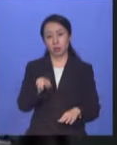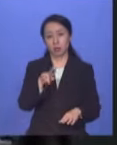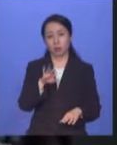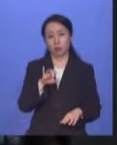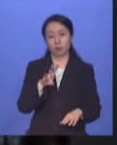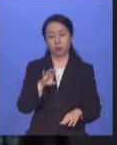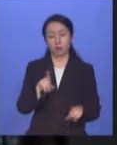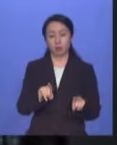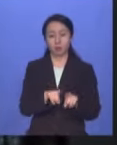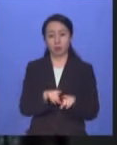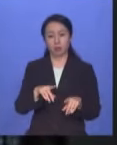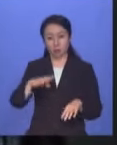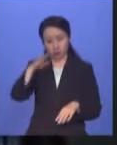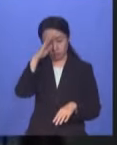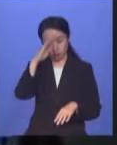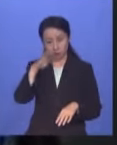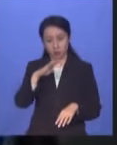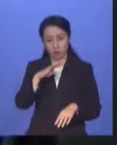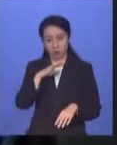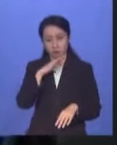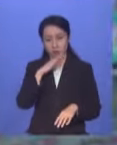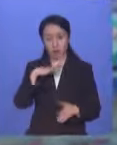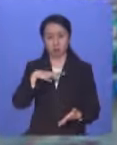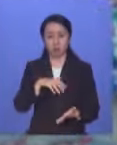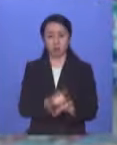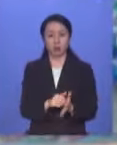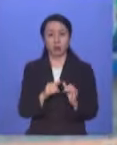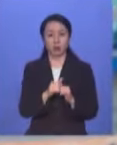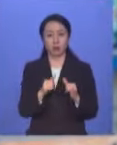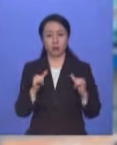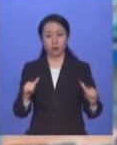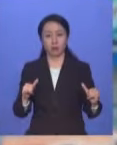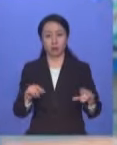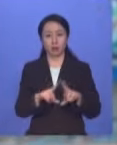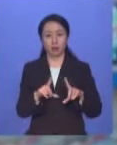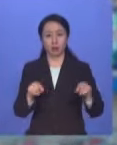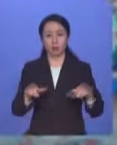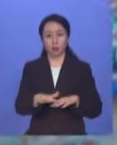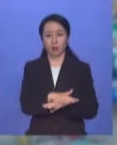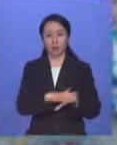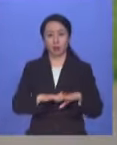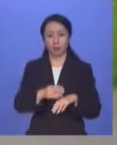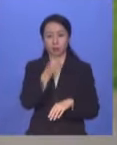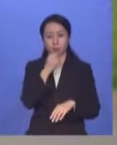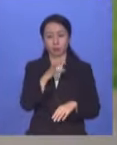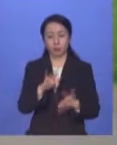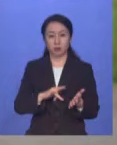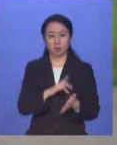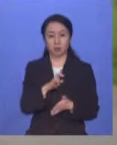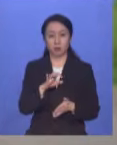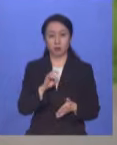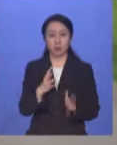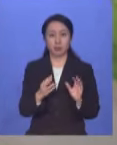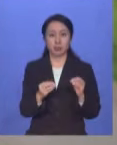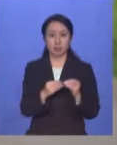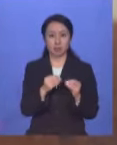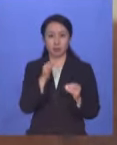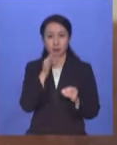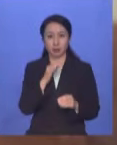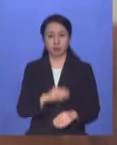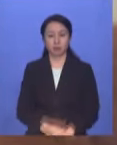Абиев также идет по стопам своего отца и занимается развитием объектов общественного питания в райцентре «Пресновка» уже 10 лет.